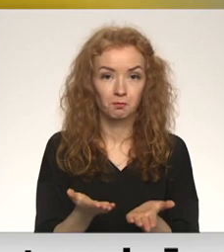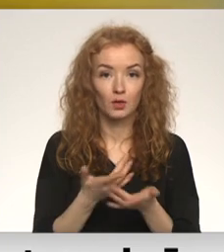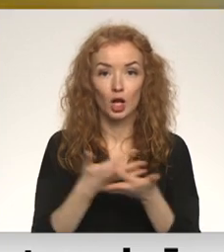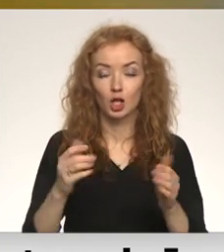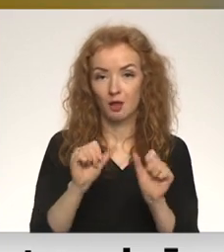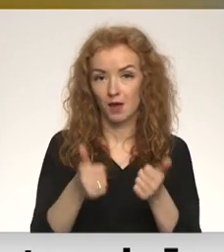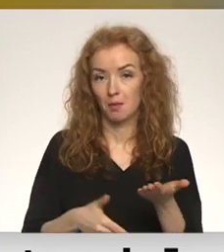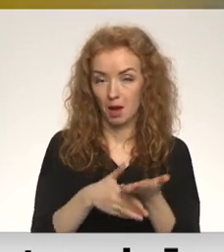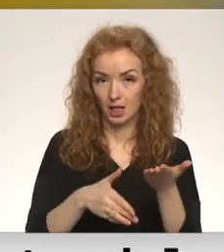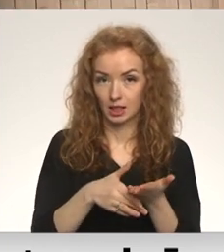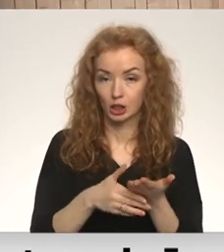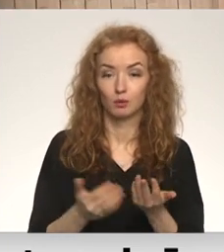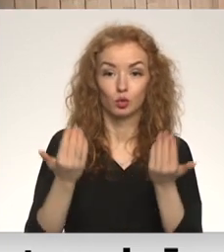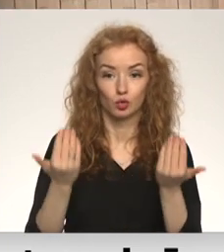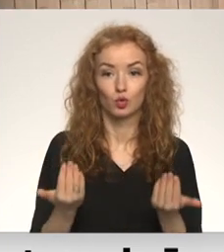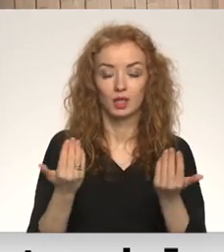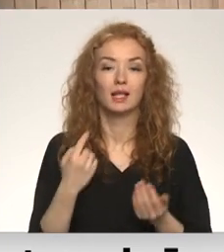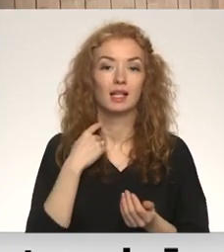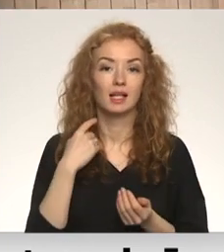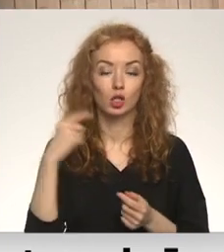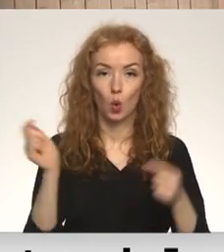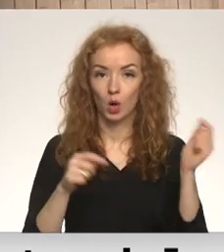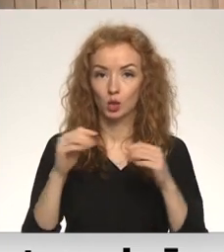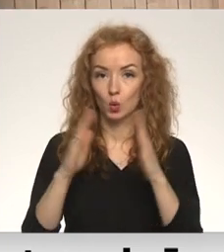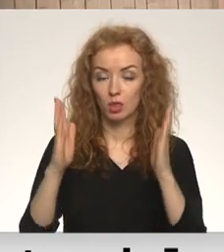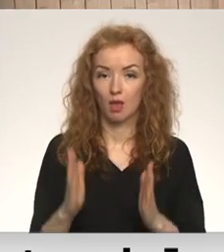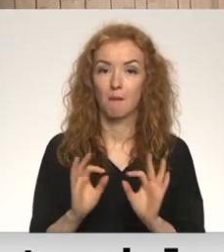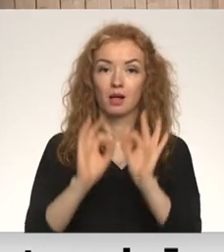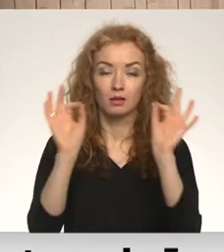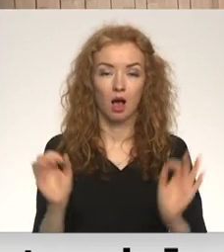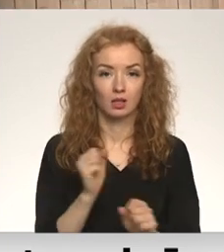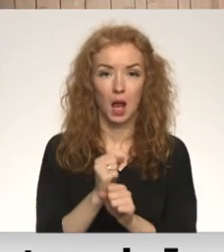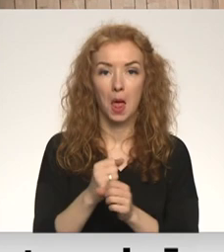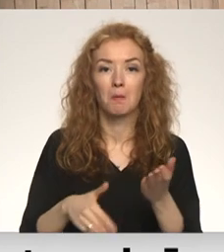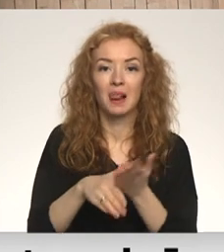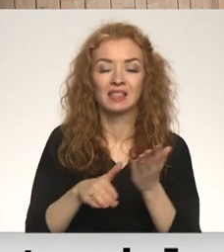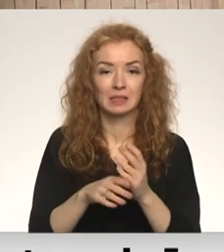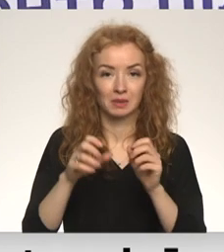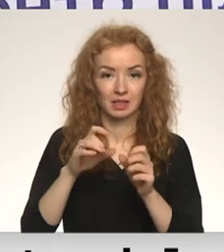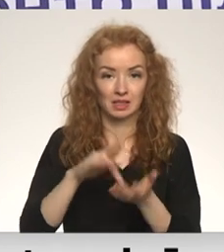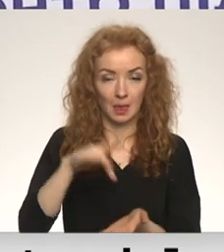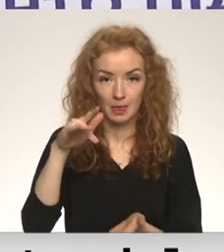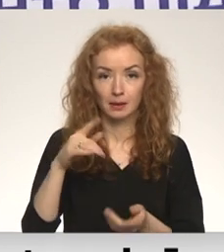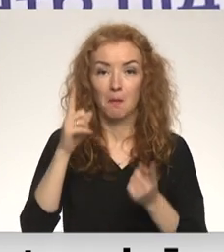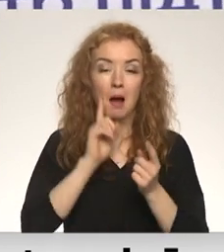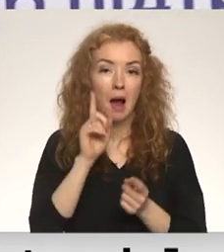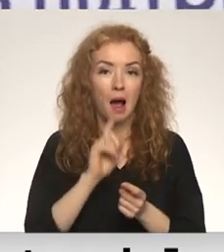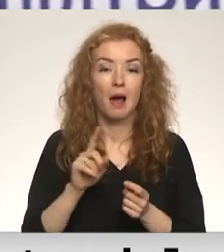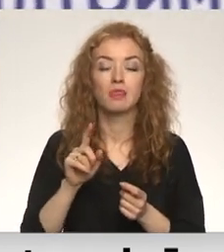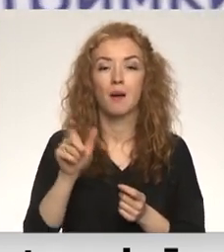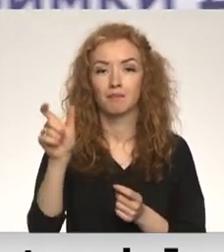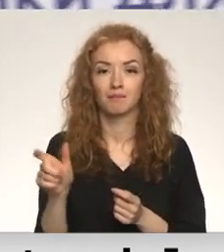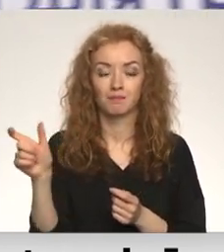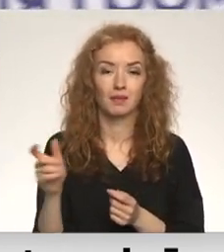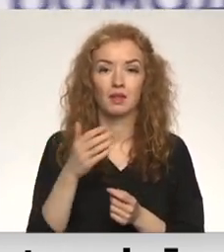veidu palīdzību. Šodien Rīgas kongresnamā darbu sācis palīdzības centrs. Pagaidām Ukraiņu bēgļi vēl nav izmitināti